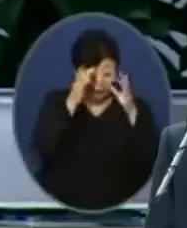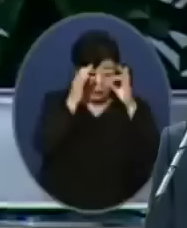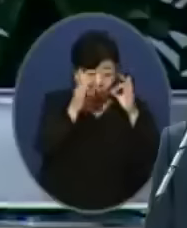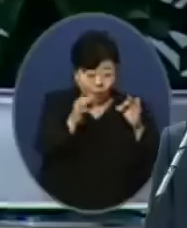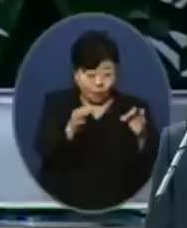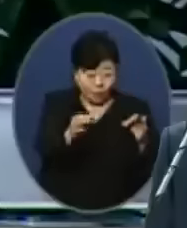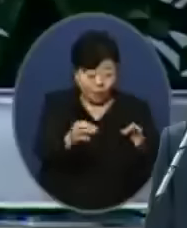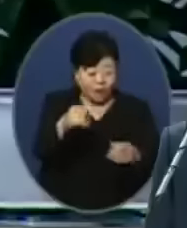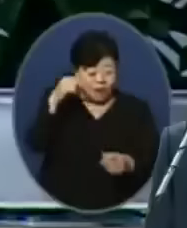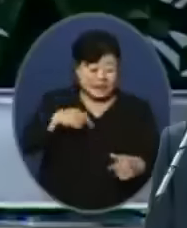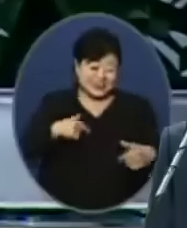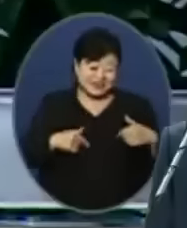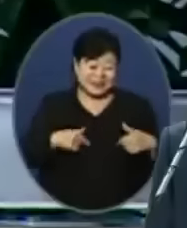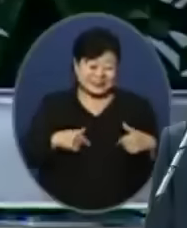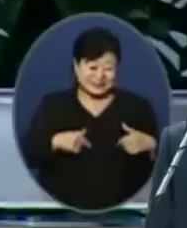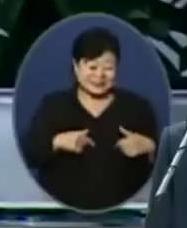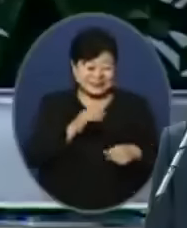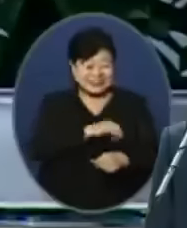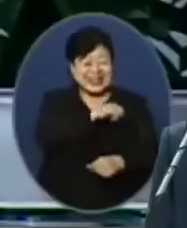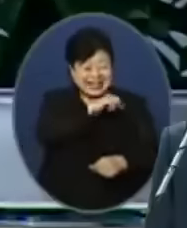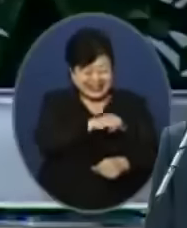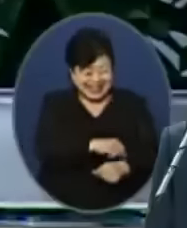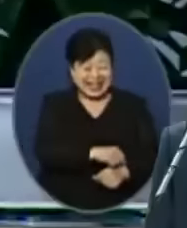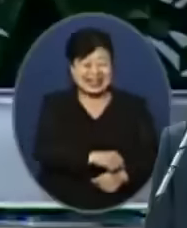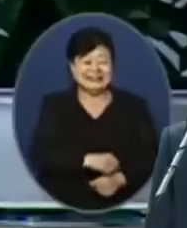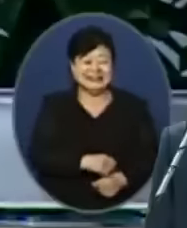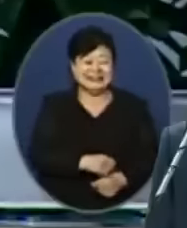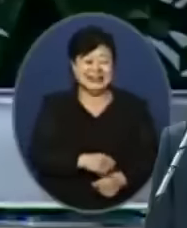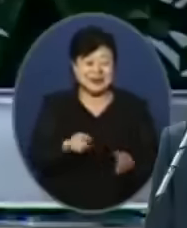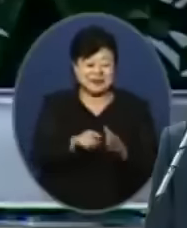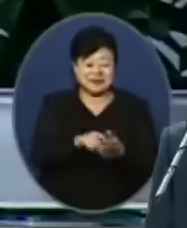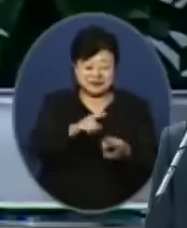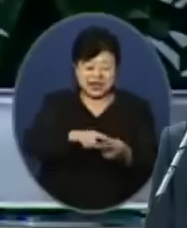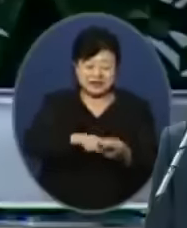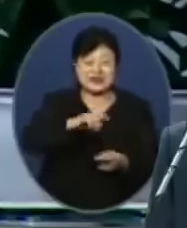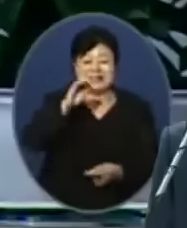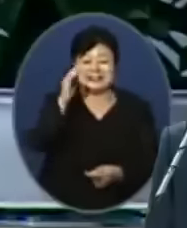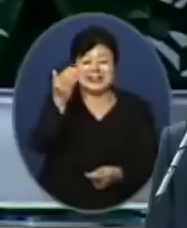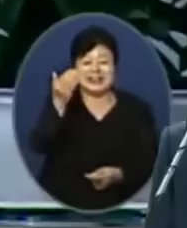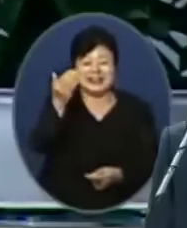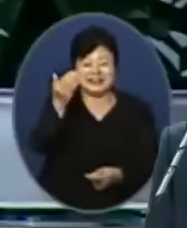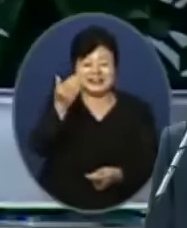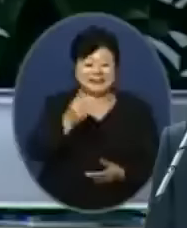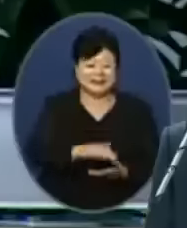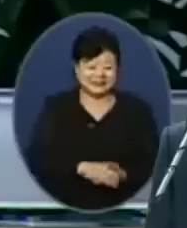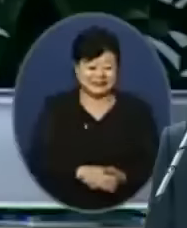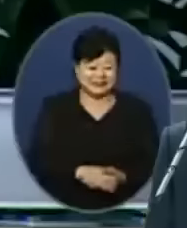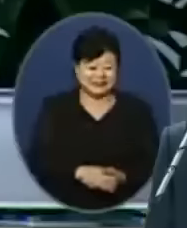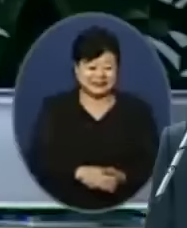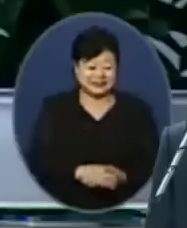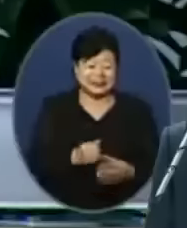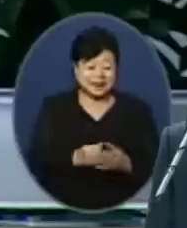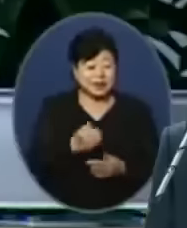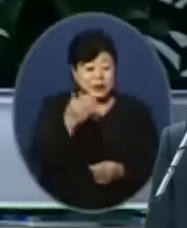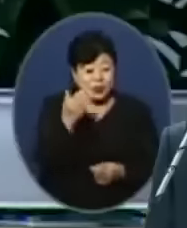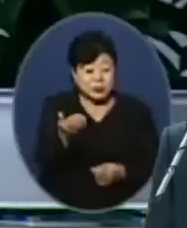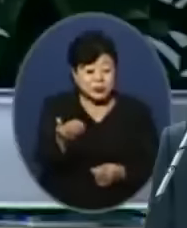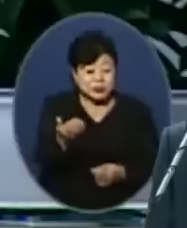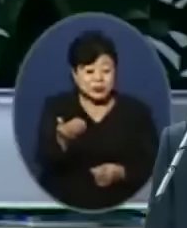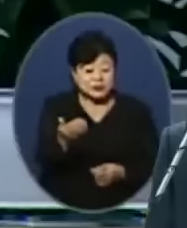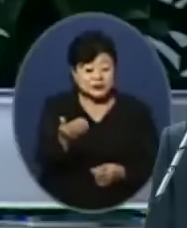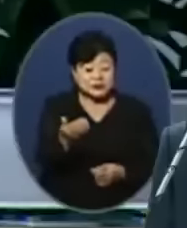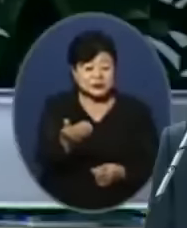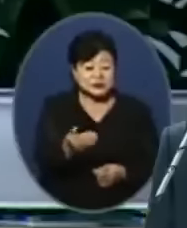다음에 기뻐하시고 그래 잘했다 내 믿음대로 될지어다 그렇게 말씀하는 것입니다. 그러므로 여러분이